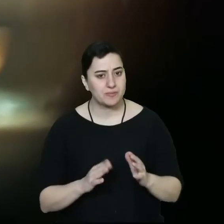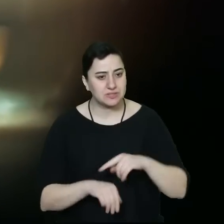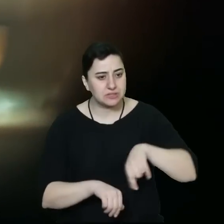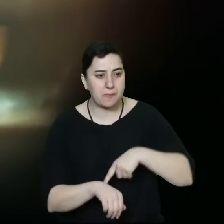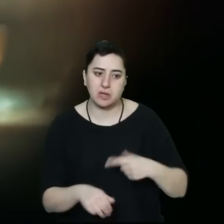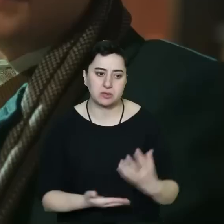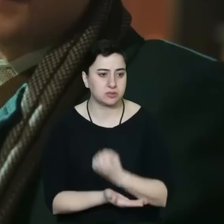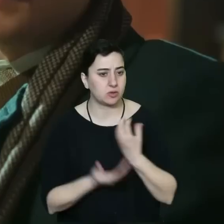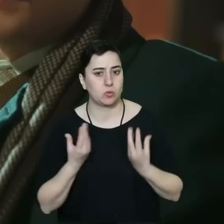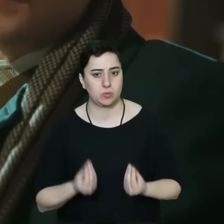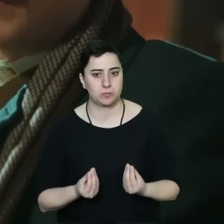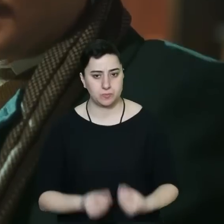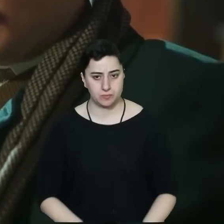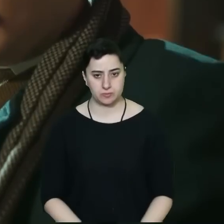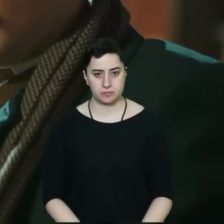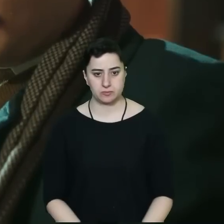zaman kazandırır.